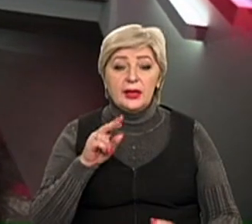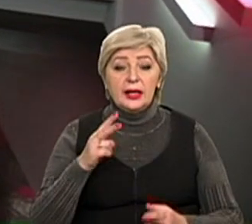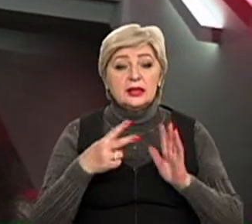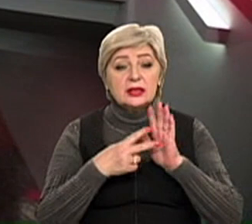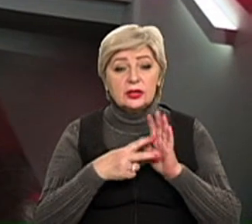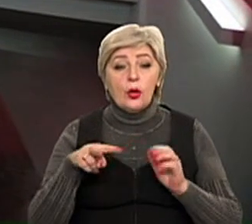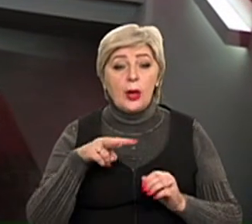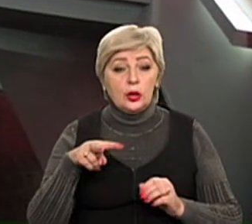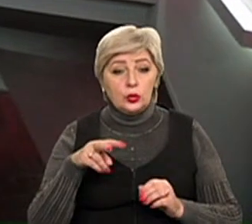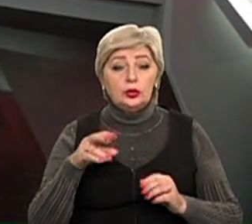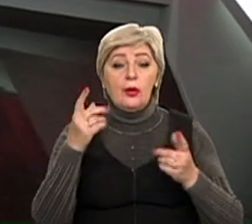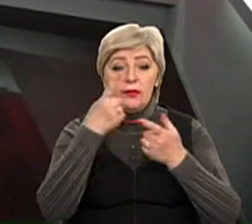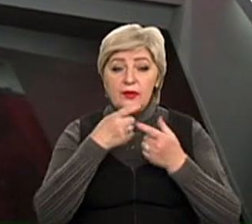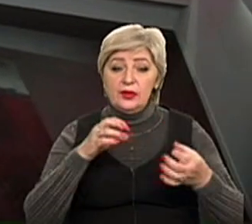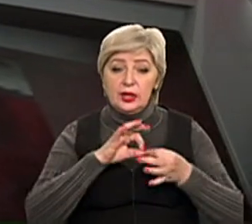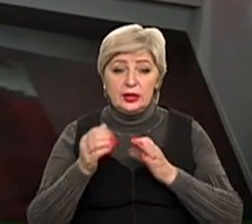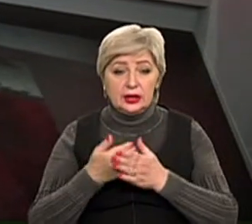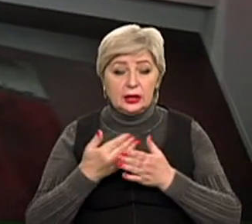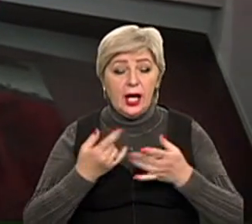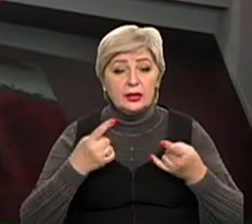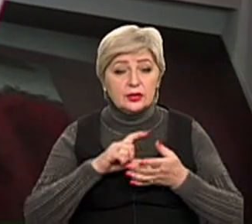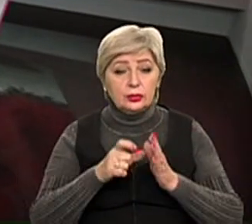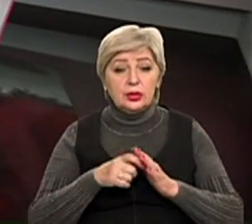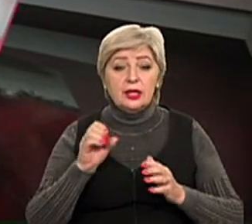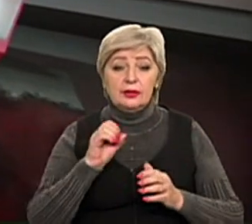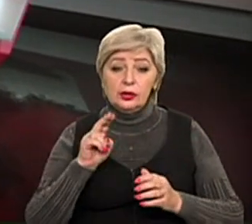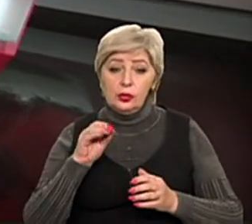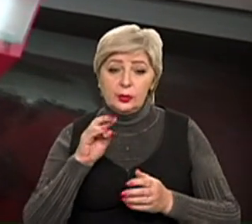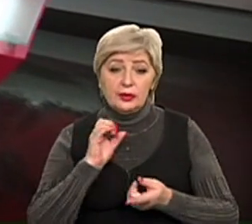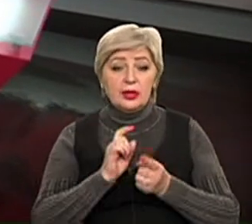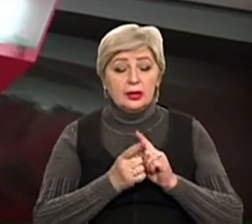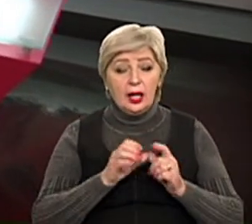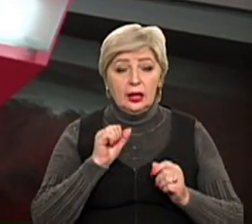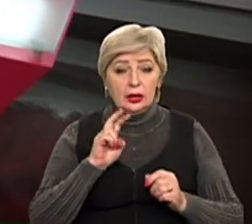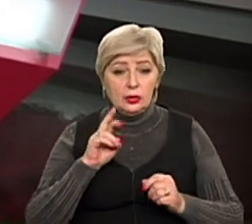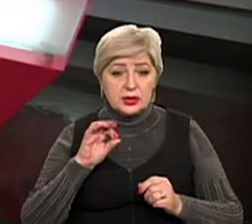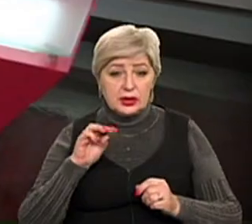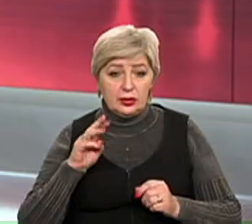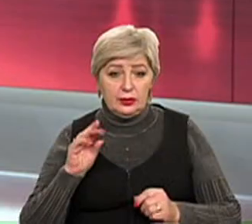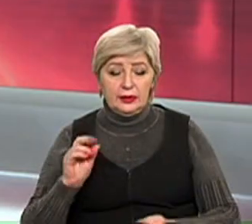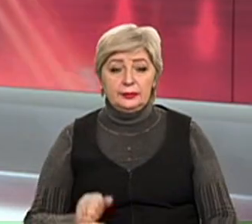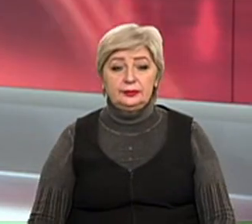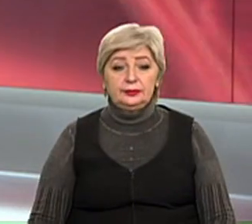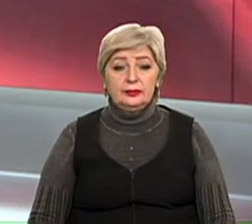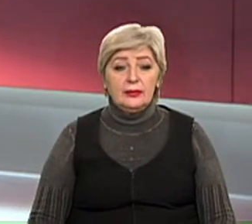П'ятниця, 7 лютого, в ефірі «Деталі» у студії Євген Коптєв. Мовою жестів випуск перекладає Ганна Костюкова.